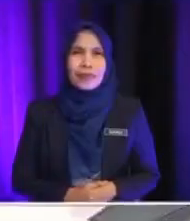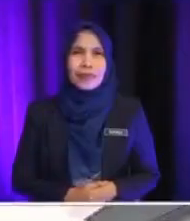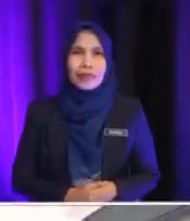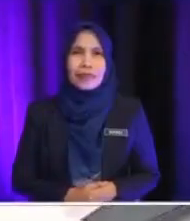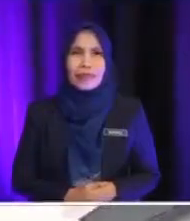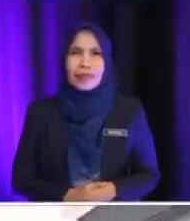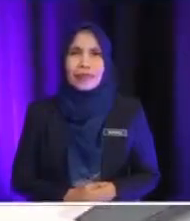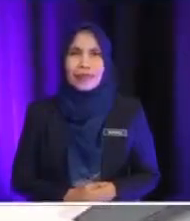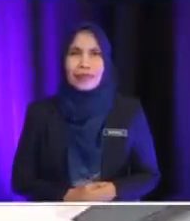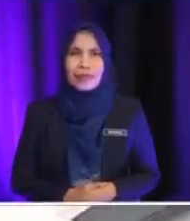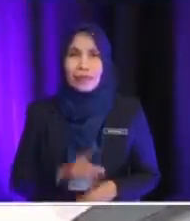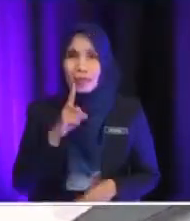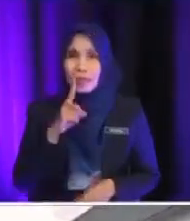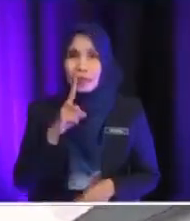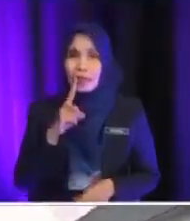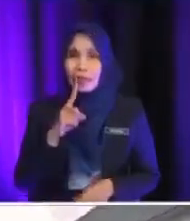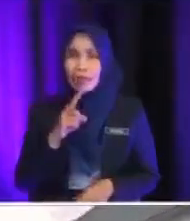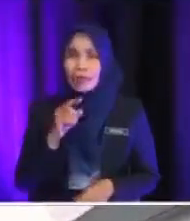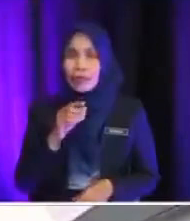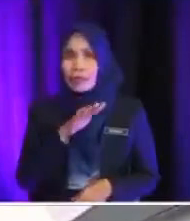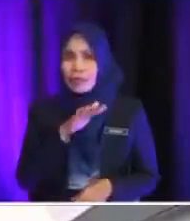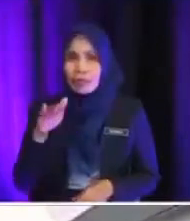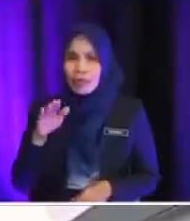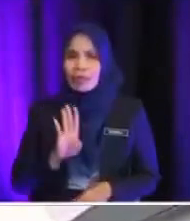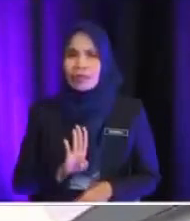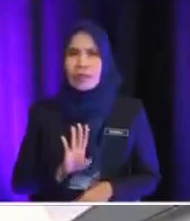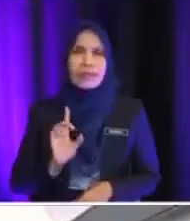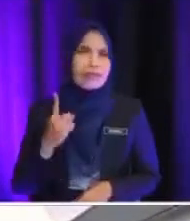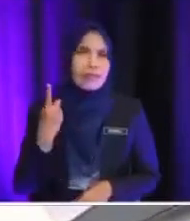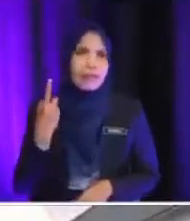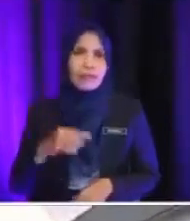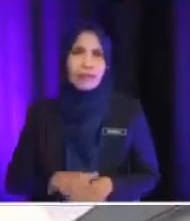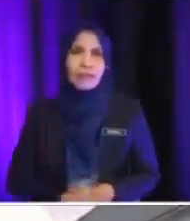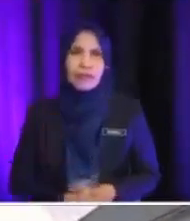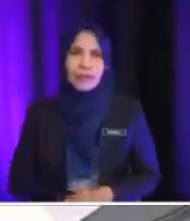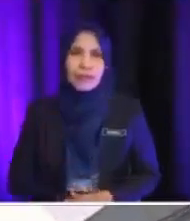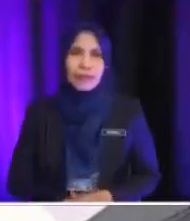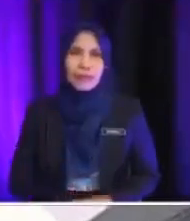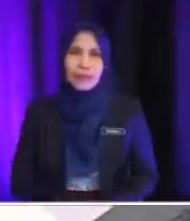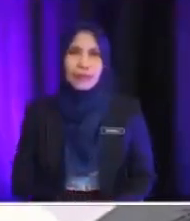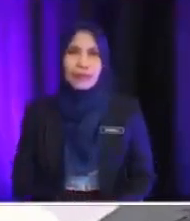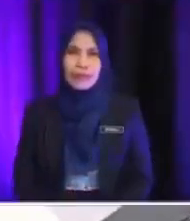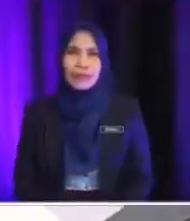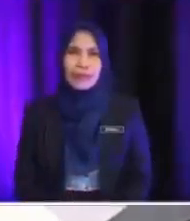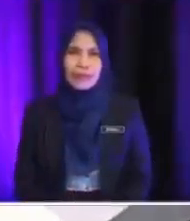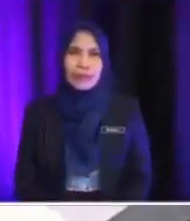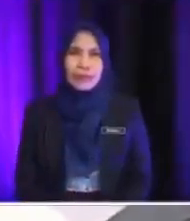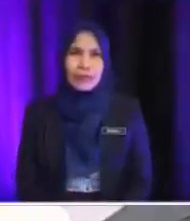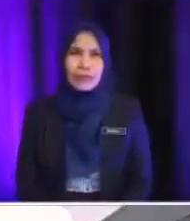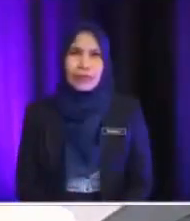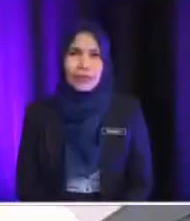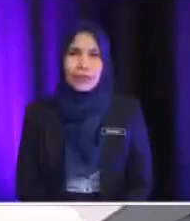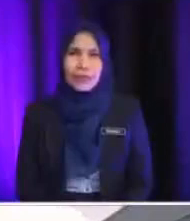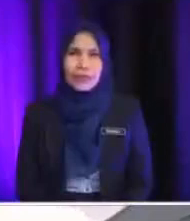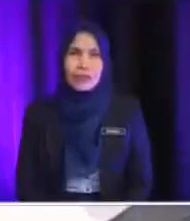1/4 saja. Ya, betul. Yang ni yang paling kecil cikgu eh. Yang ni ya? Ya, betul. Okey. Okey,